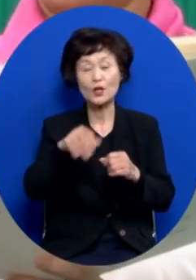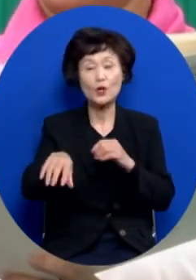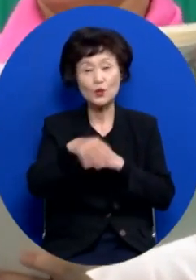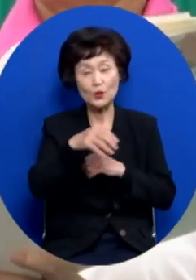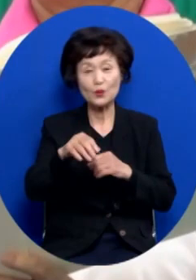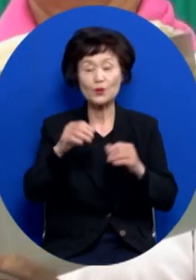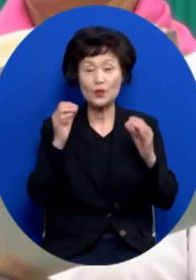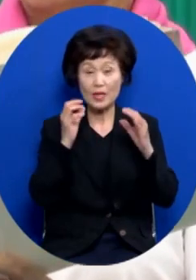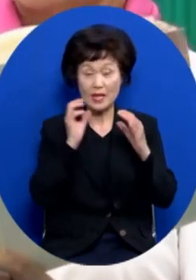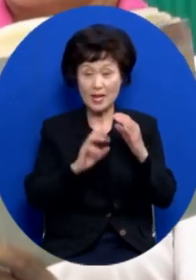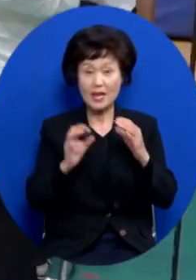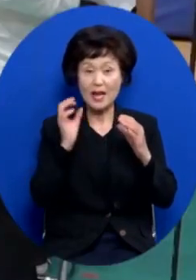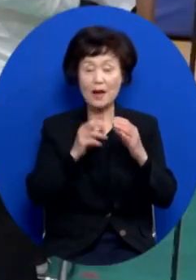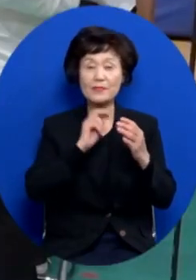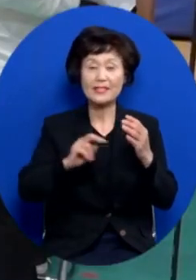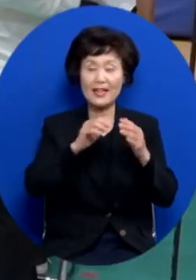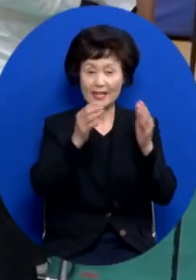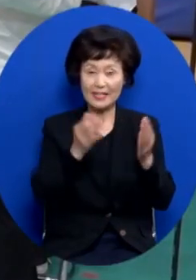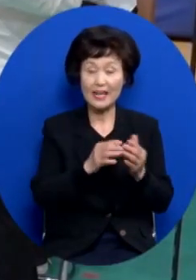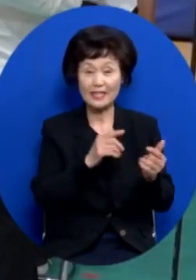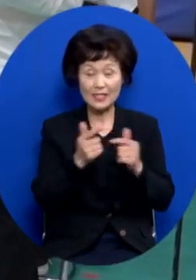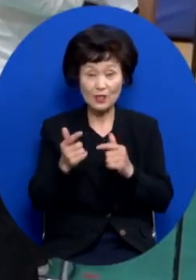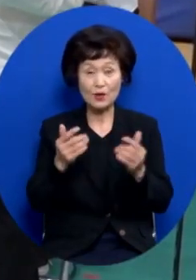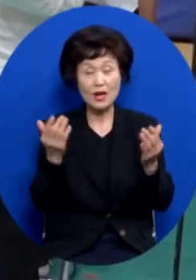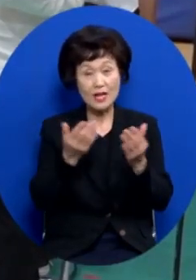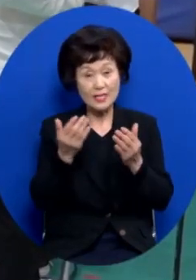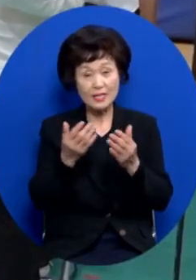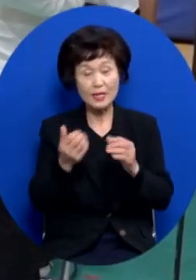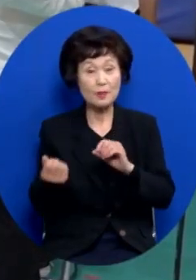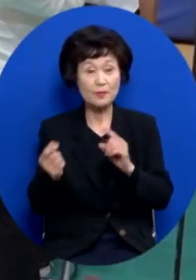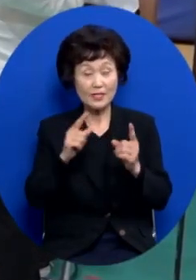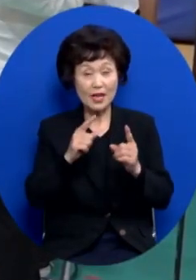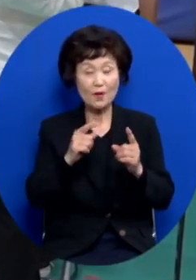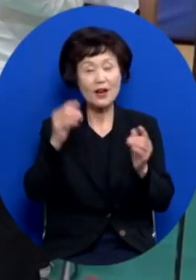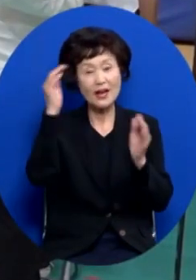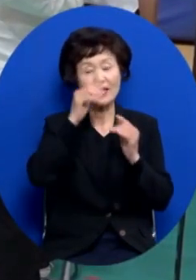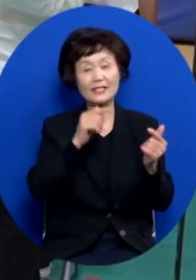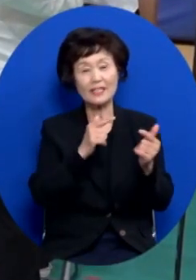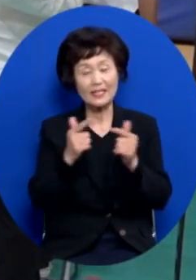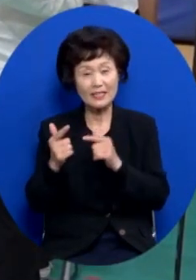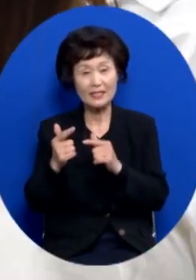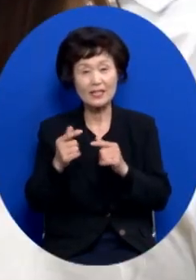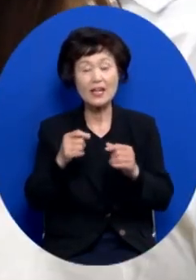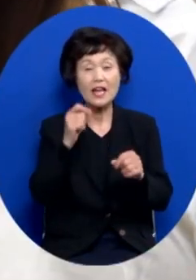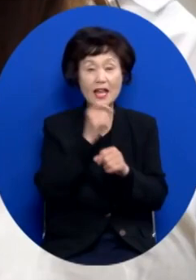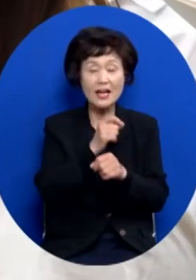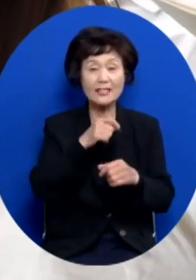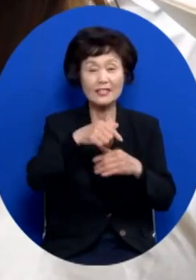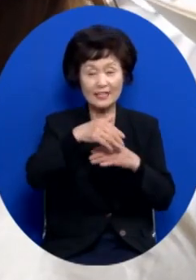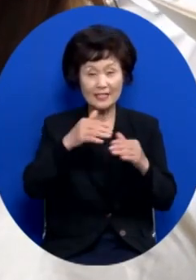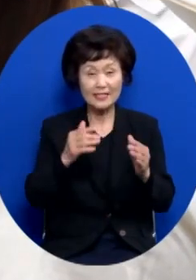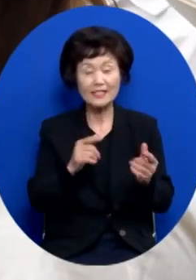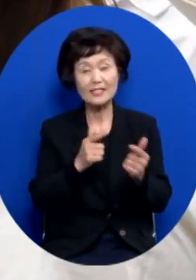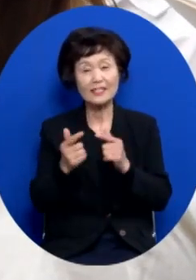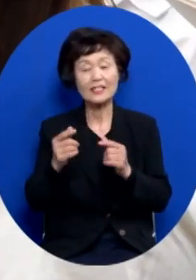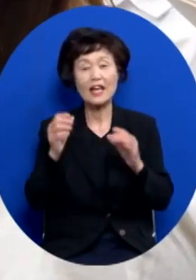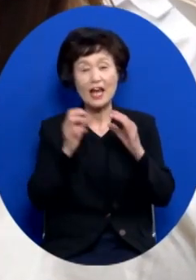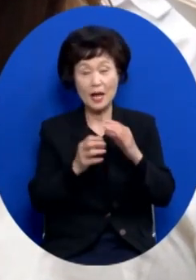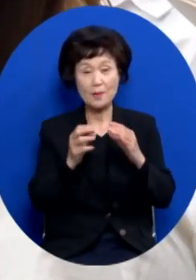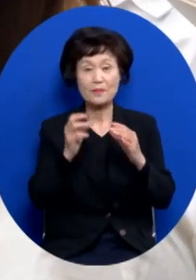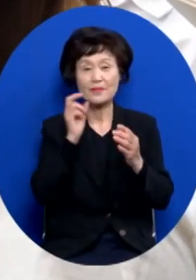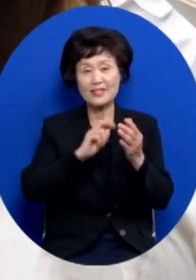합창단, 장애인 직업재활시설 아이드림과 해광학교 행정실 직원들의 꿈의 합창단